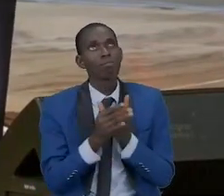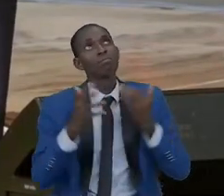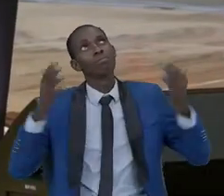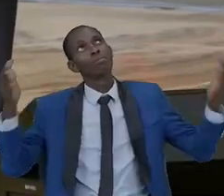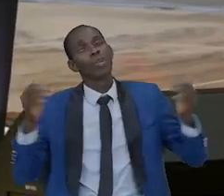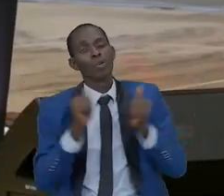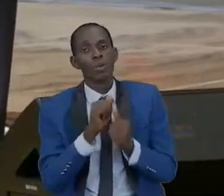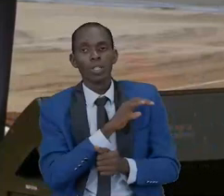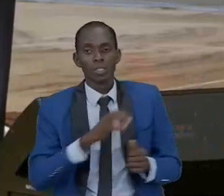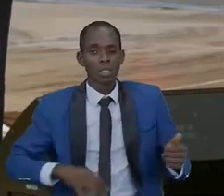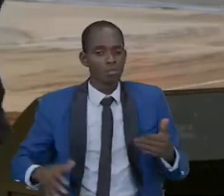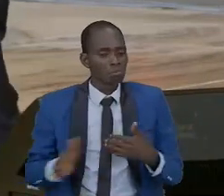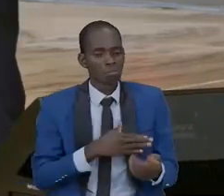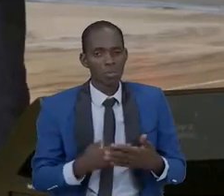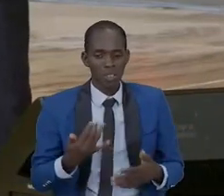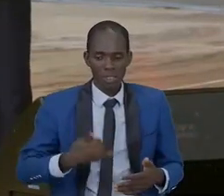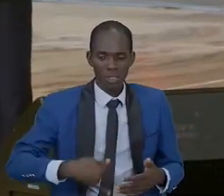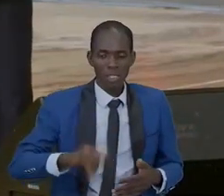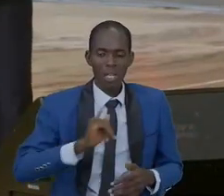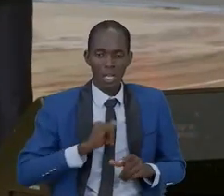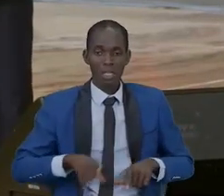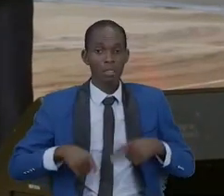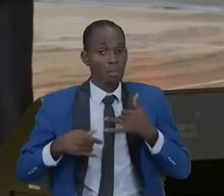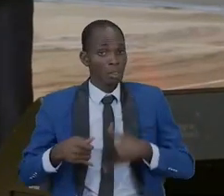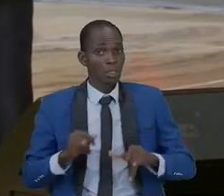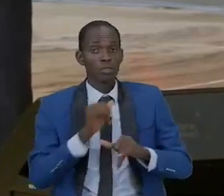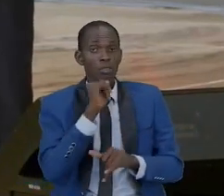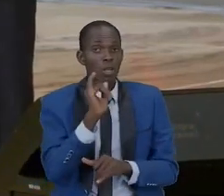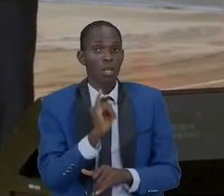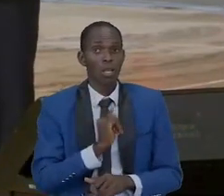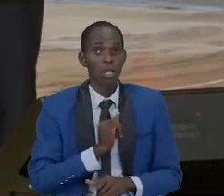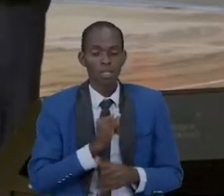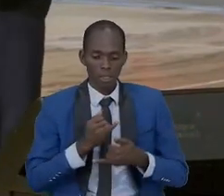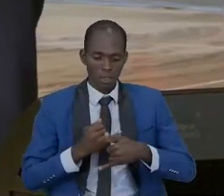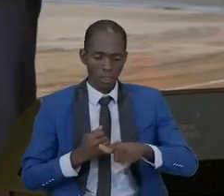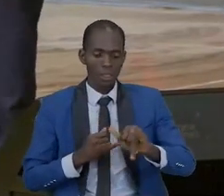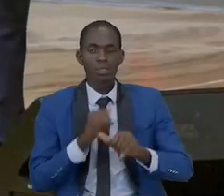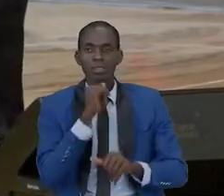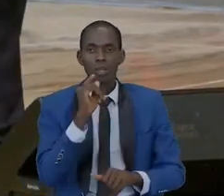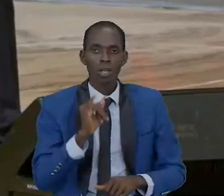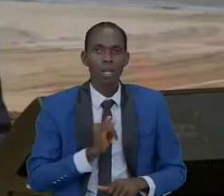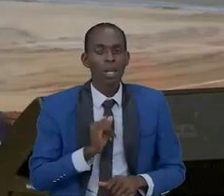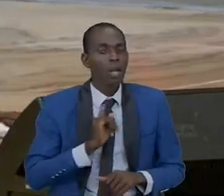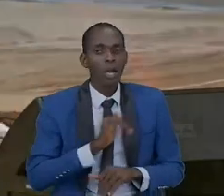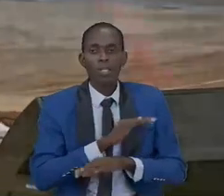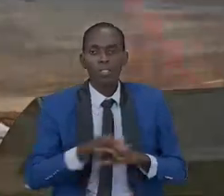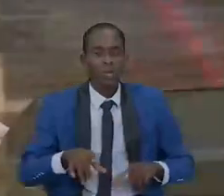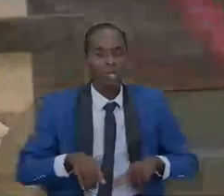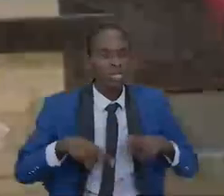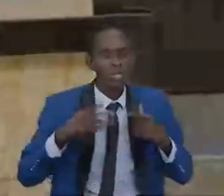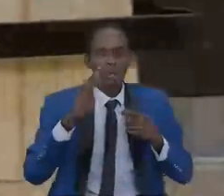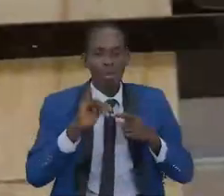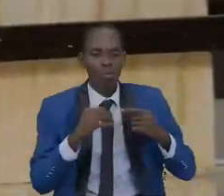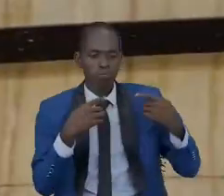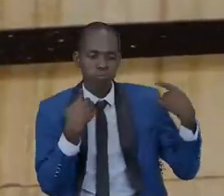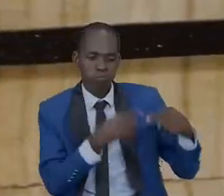Christian et si je vis ce n'est plus moi ce n'est plus moi qui vit je ne vis pas à